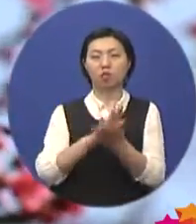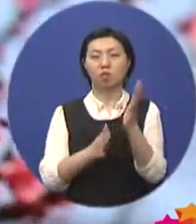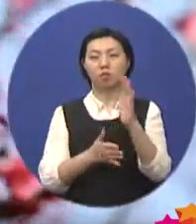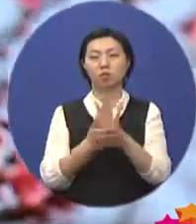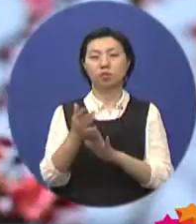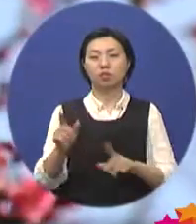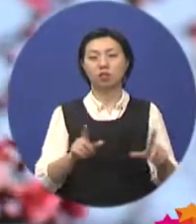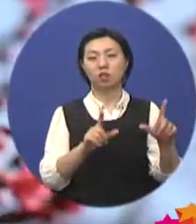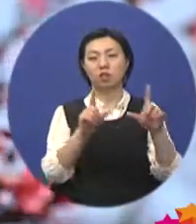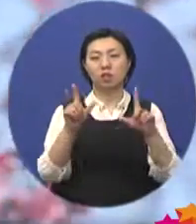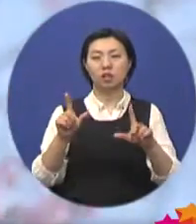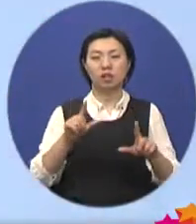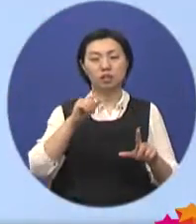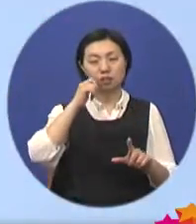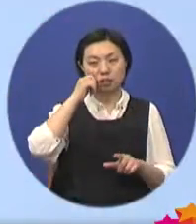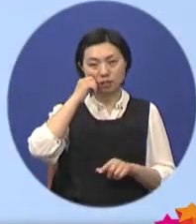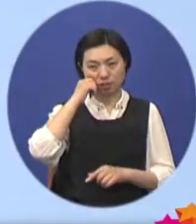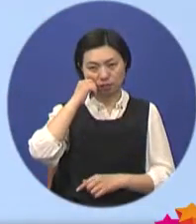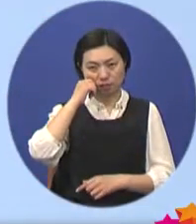산다